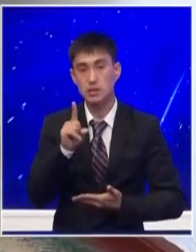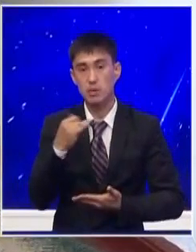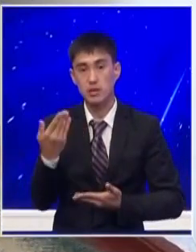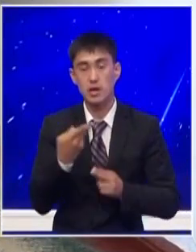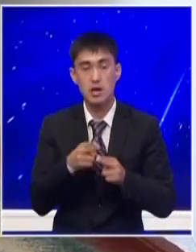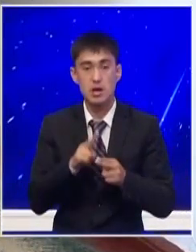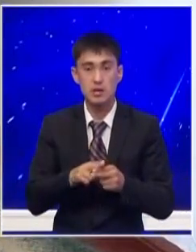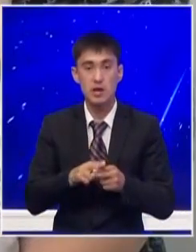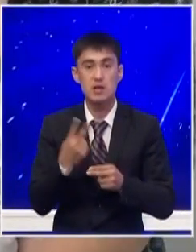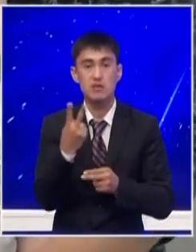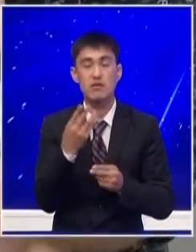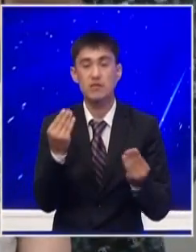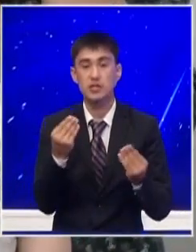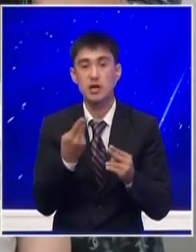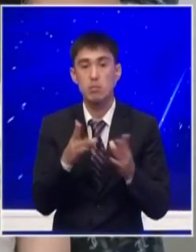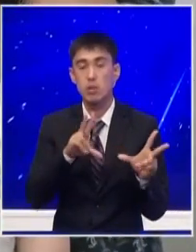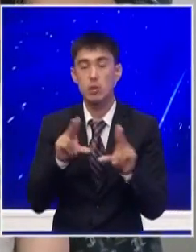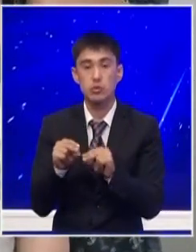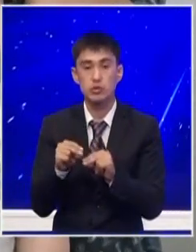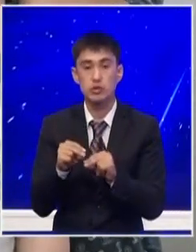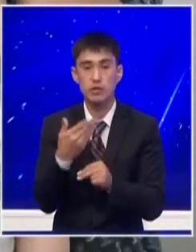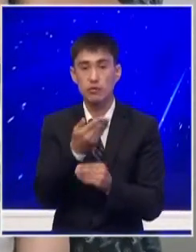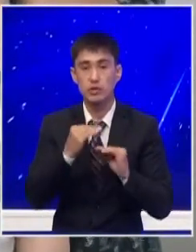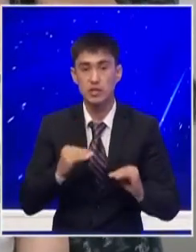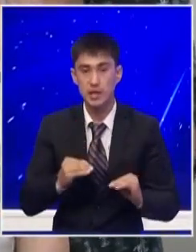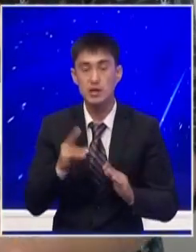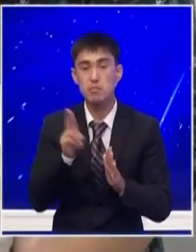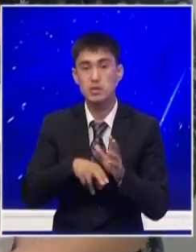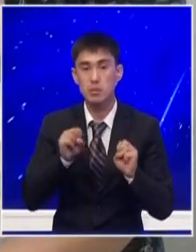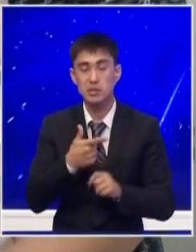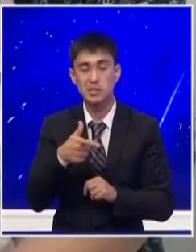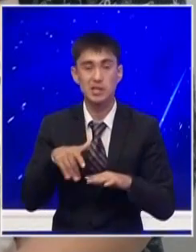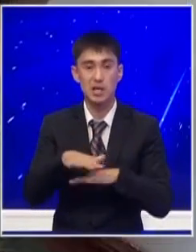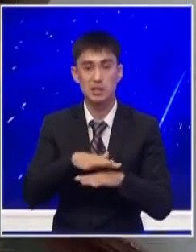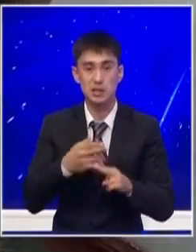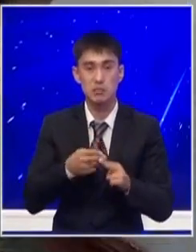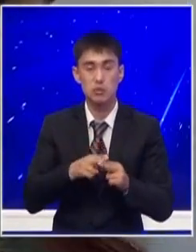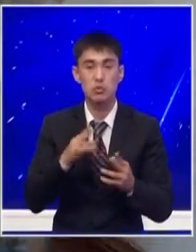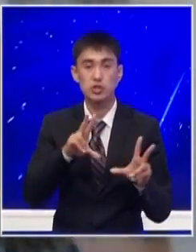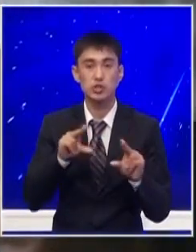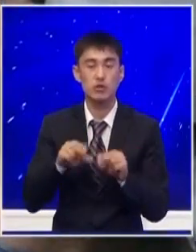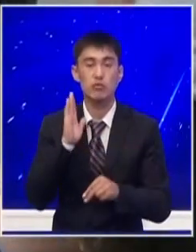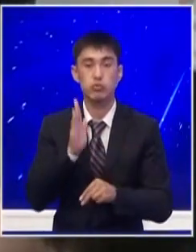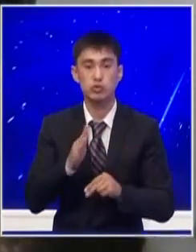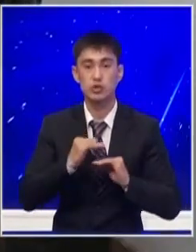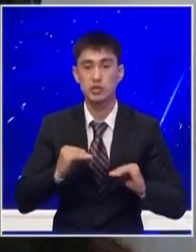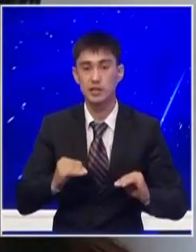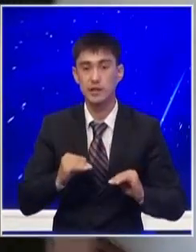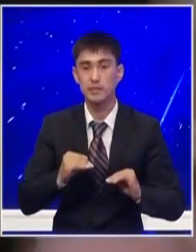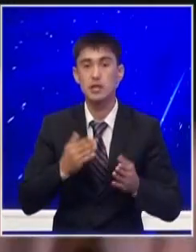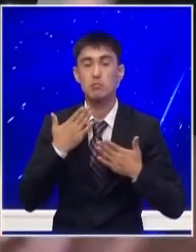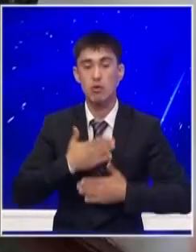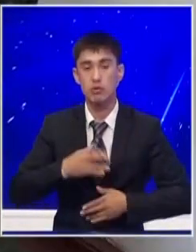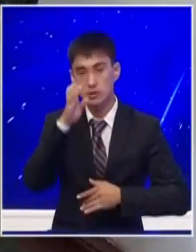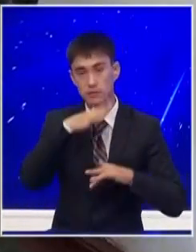Абдрахманова являются две вещи – благополучие его детей и безопасность граждан. Потому что счастливое будущее детей и